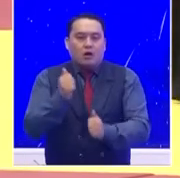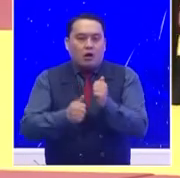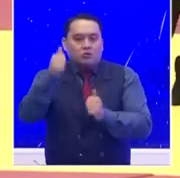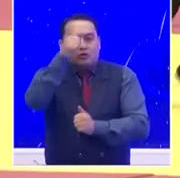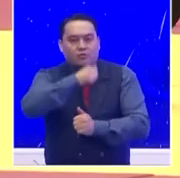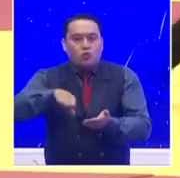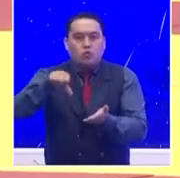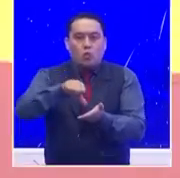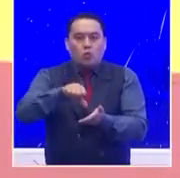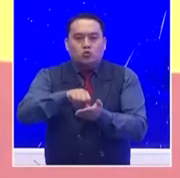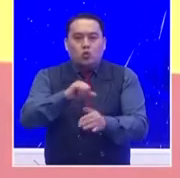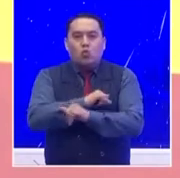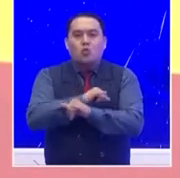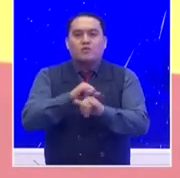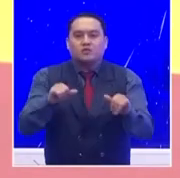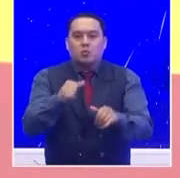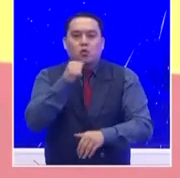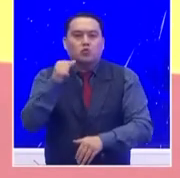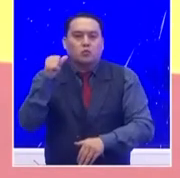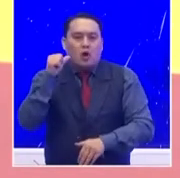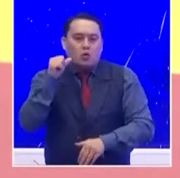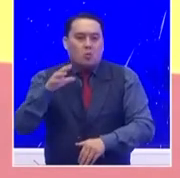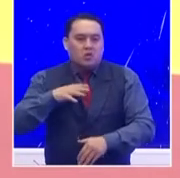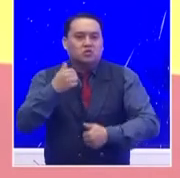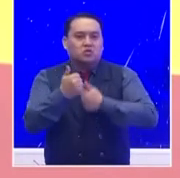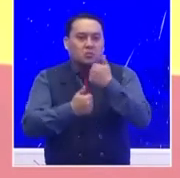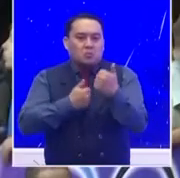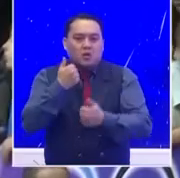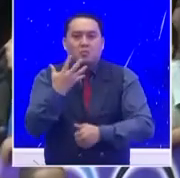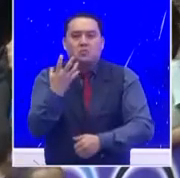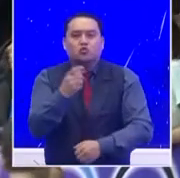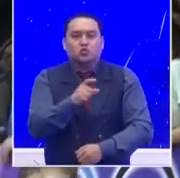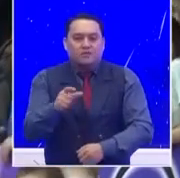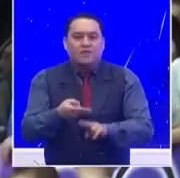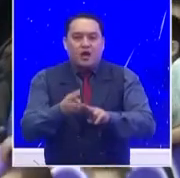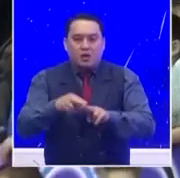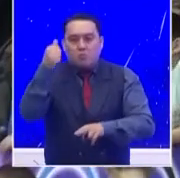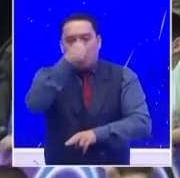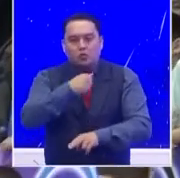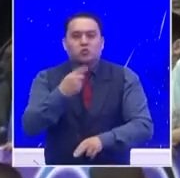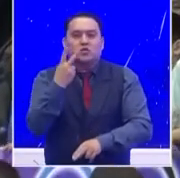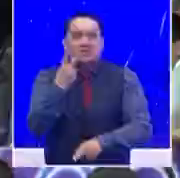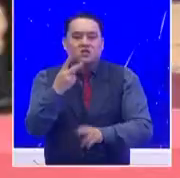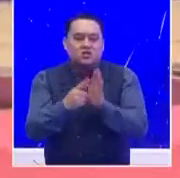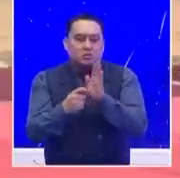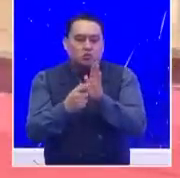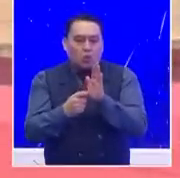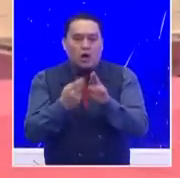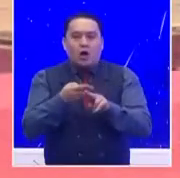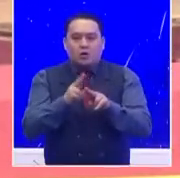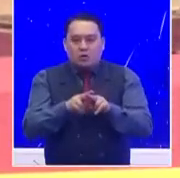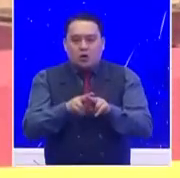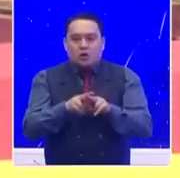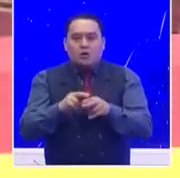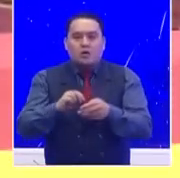участников только растет если прошлый раз в отборе на чемпионат казахстана соревновались 500 человек то в этом на 200 спортсменов больше это говорит о том что